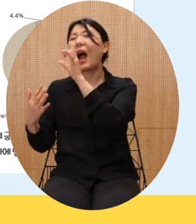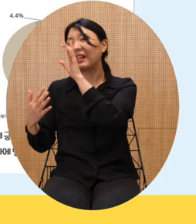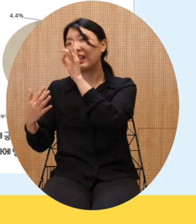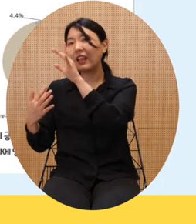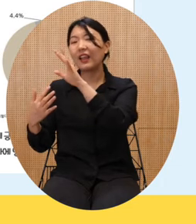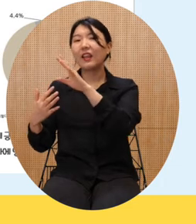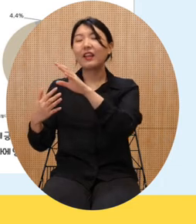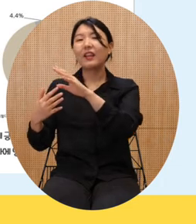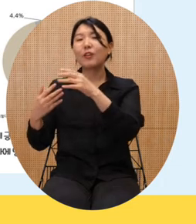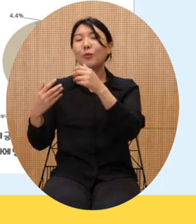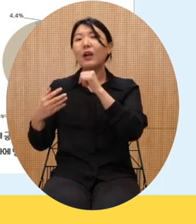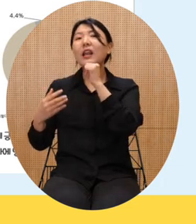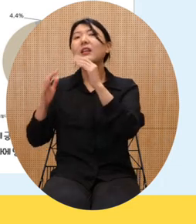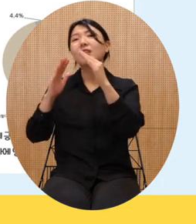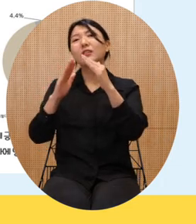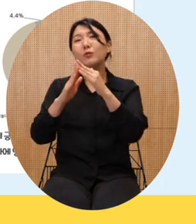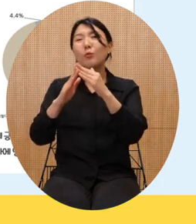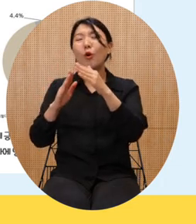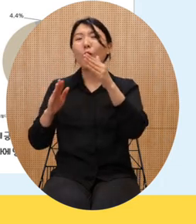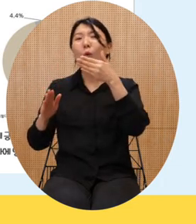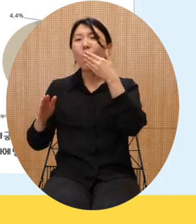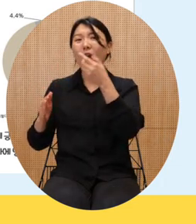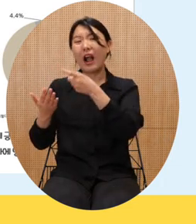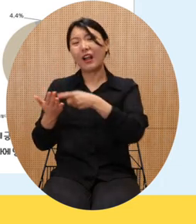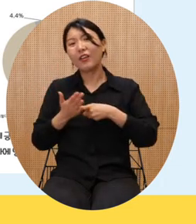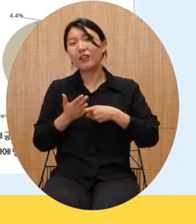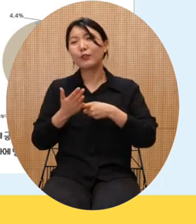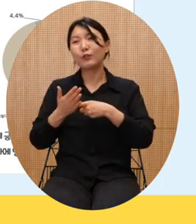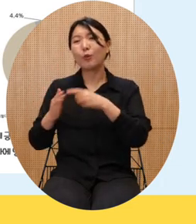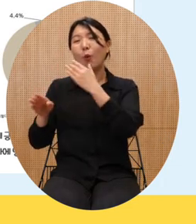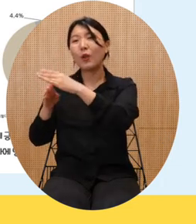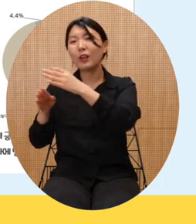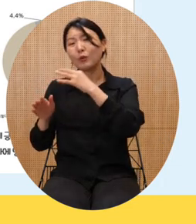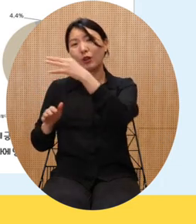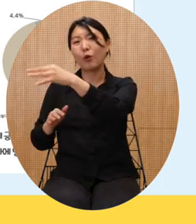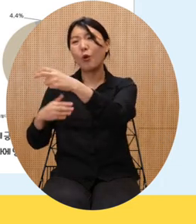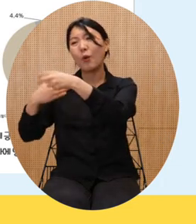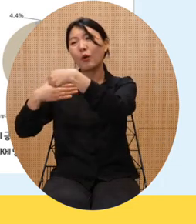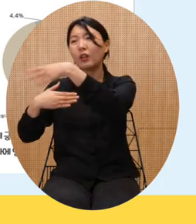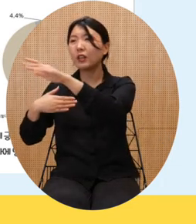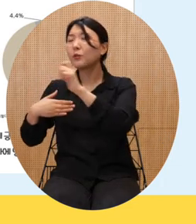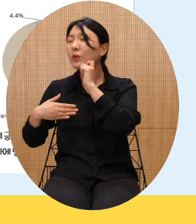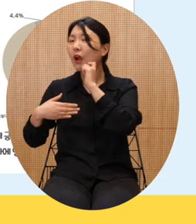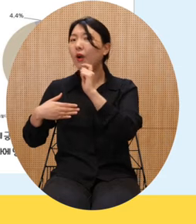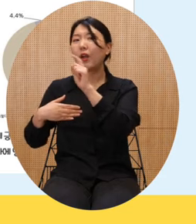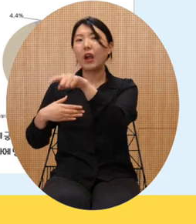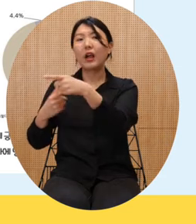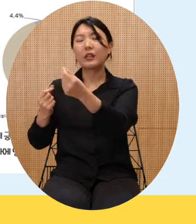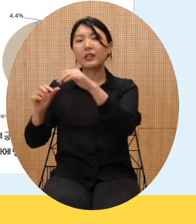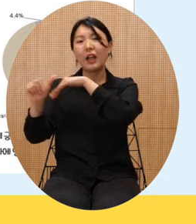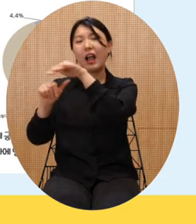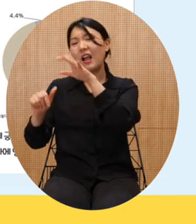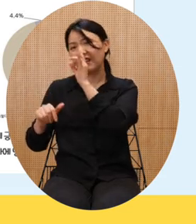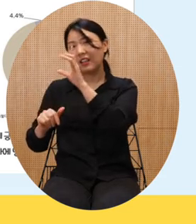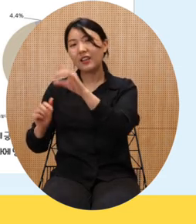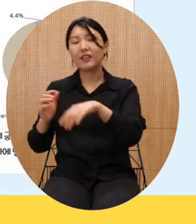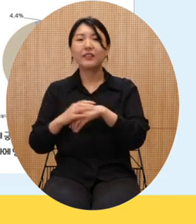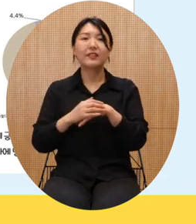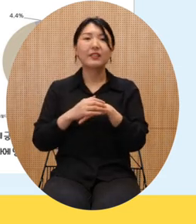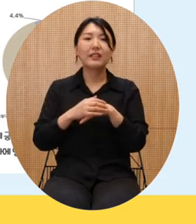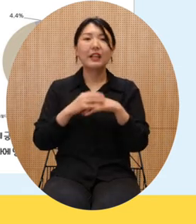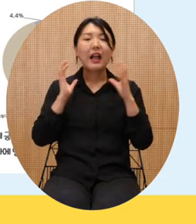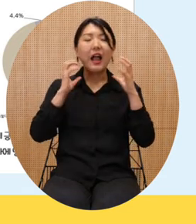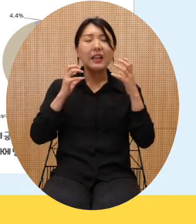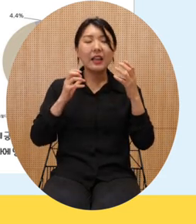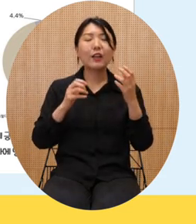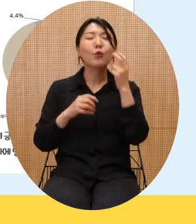거예요. 이게 지금 저소득층에서는 먹을 거 아껴서 집세 먼저 내야 되니까 뭐 이런 상황이 되잖아요. 병원도 못 가고